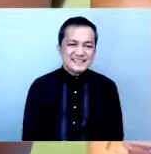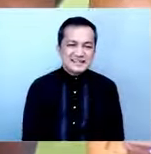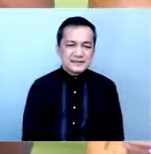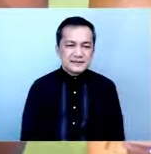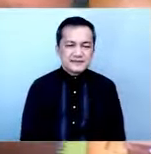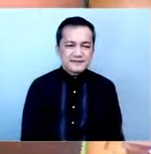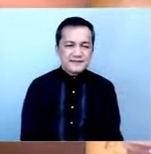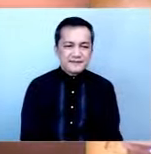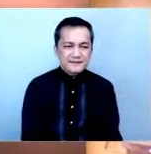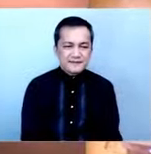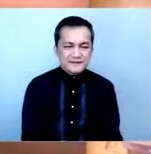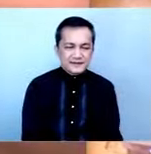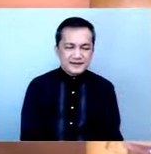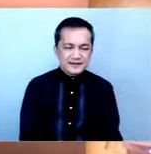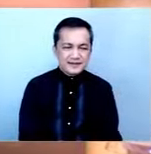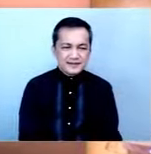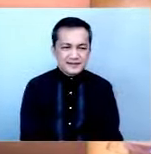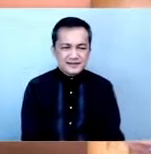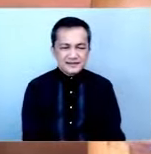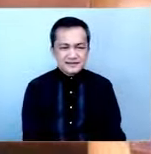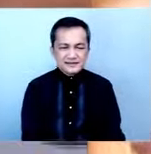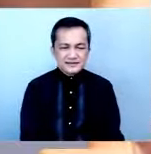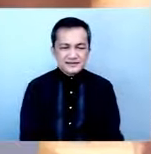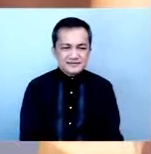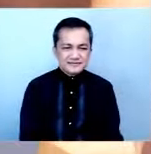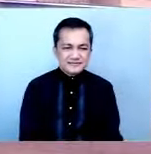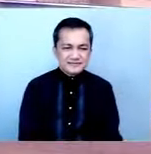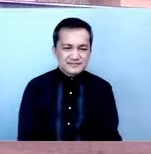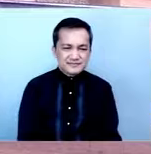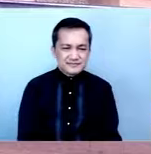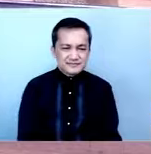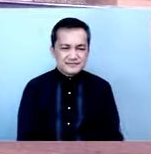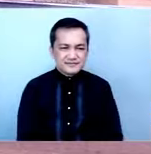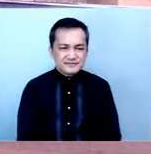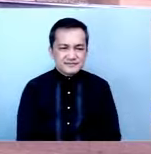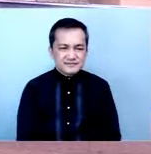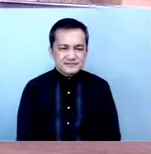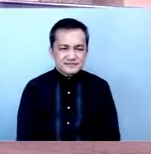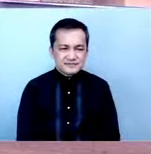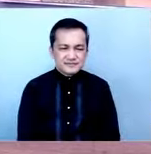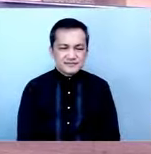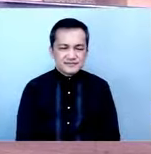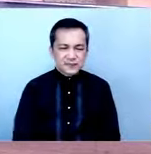na. Nandito sa kabila. Wow, napaka-rich naman nung inyong chocolate.